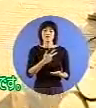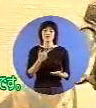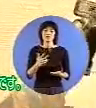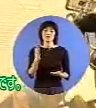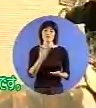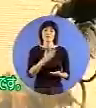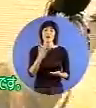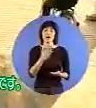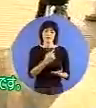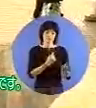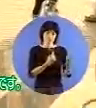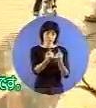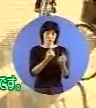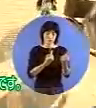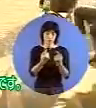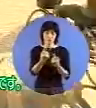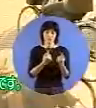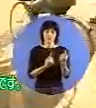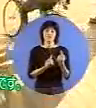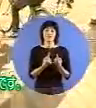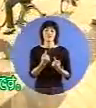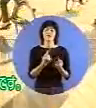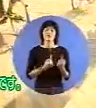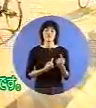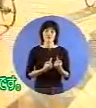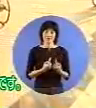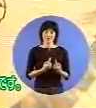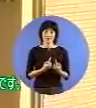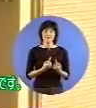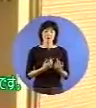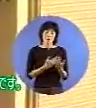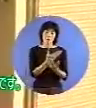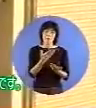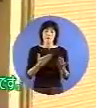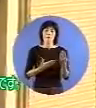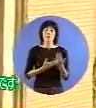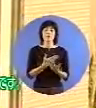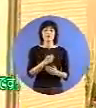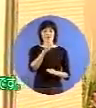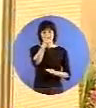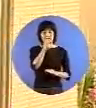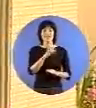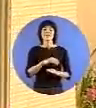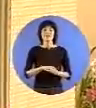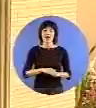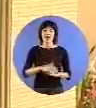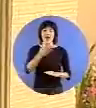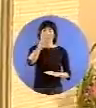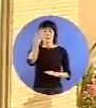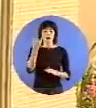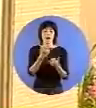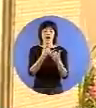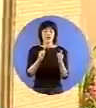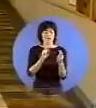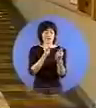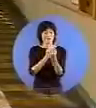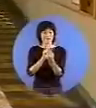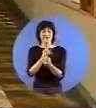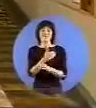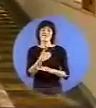1,700、1,800来られますんでね、お客さんなどいつも接するのがね、いいですよ。若い人いっぱいいます、